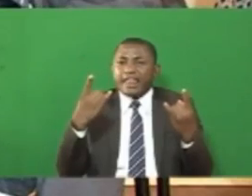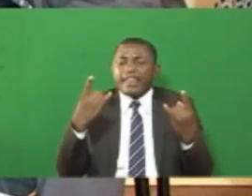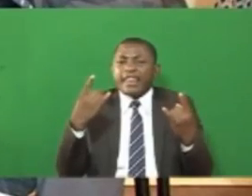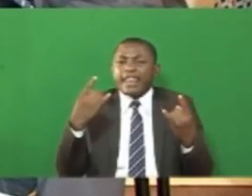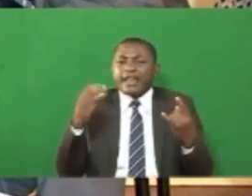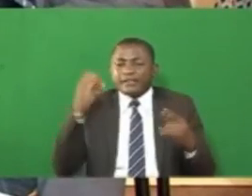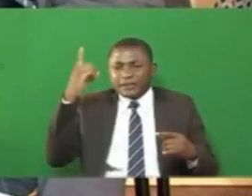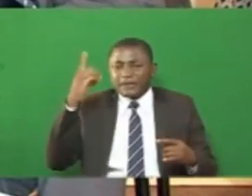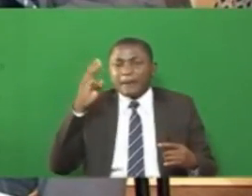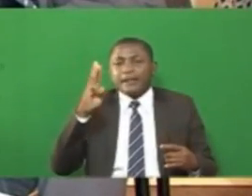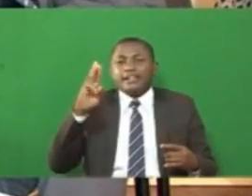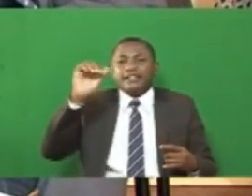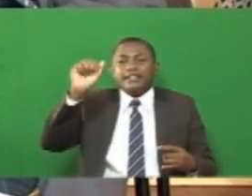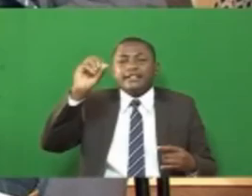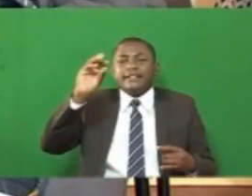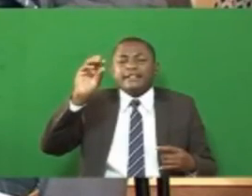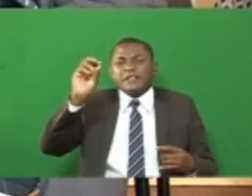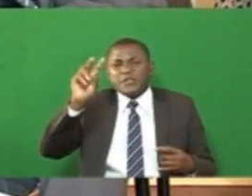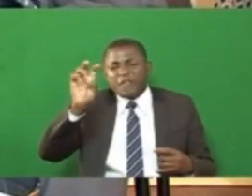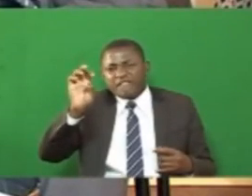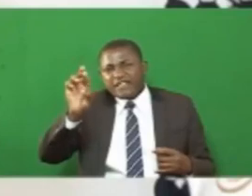payakatanga ndatsanangura matangira aya